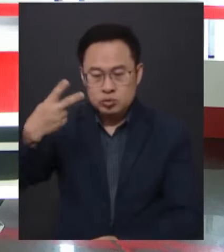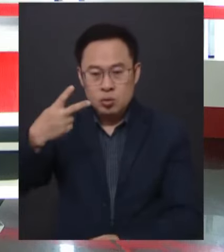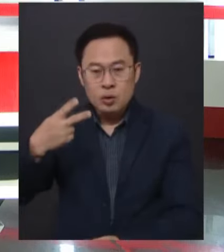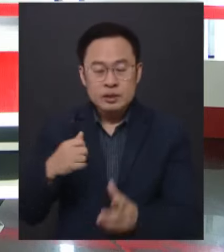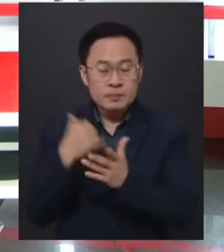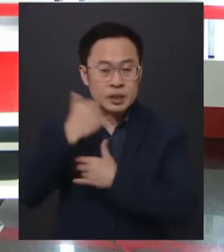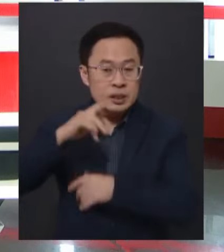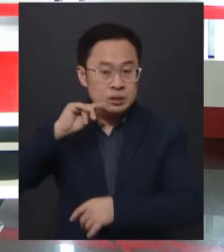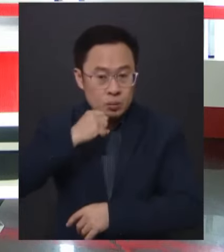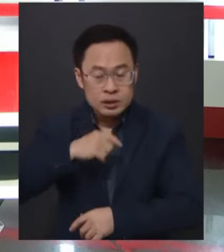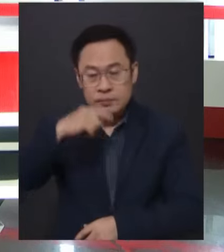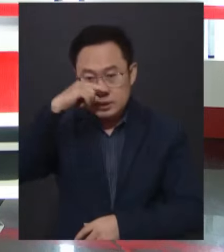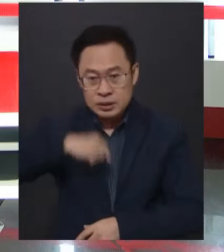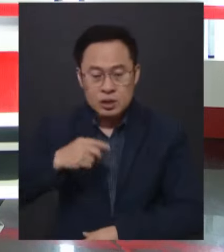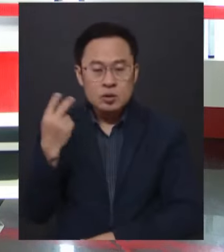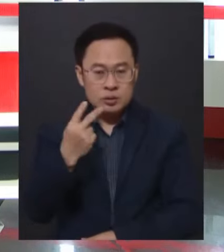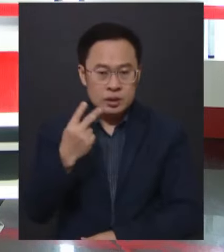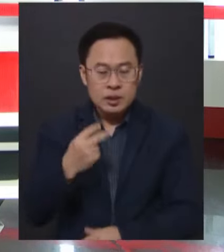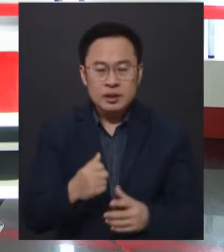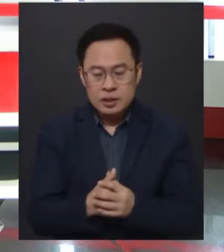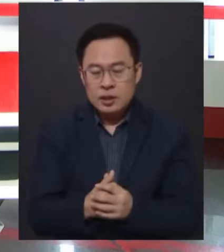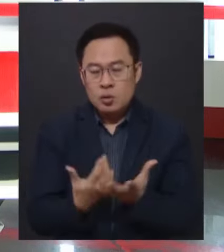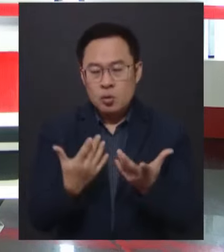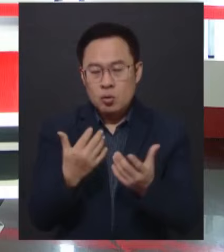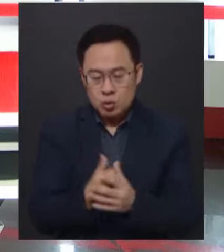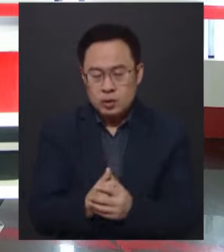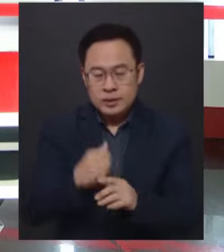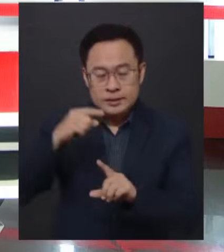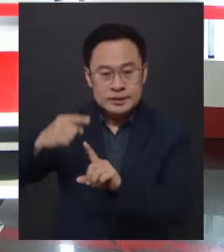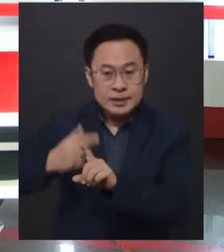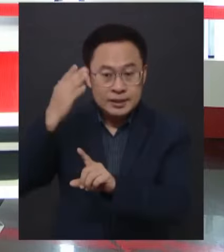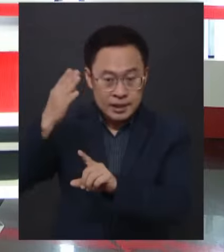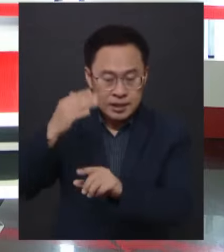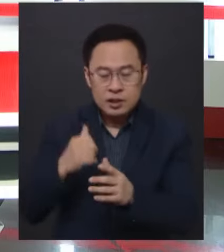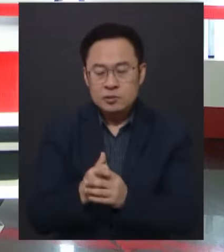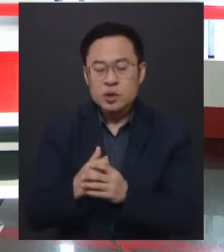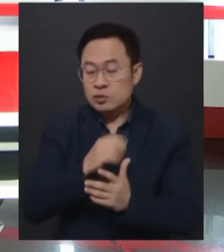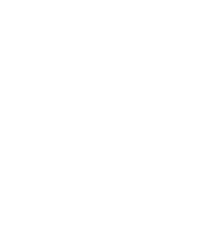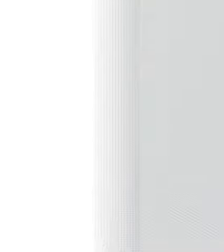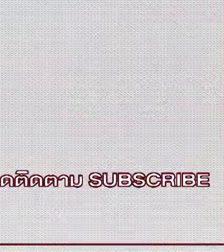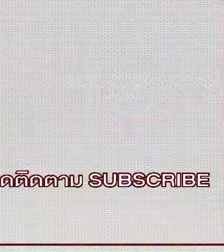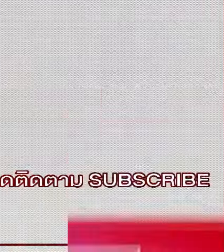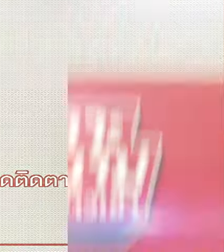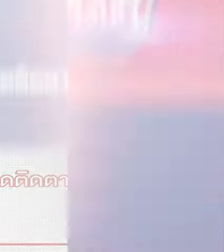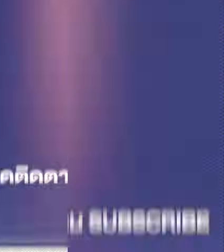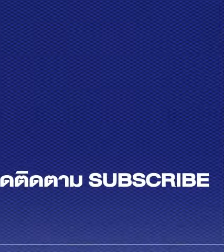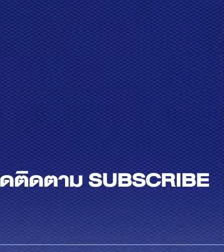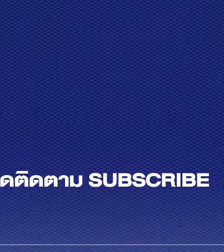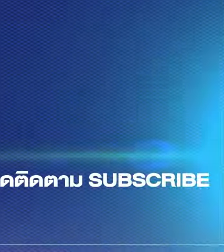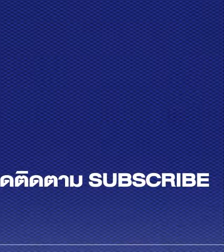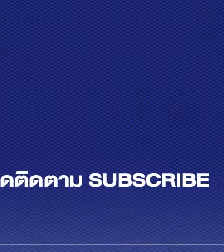thap Openแล้วก็ศึกThailand Openที่จะแข่งขันกันอีก 2รายการเผื่อลุ้นโคต้าไปโอลิมปิเกมส์ค่ะ